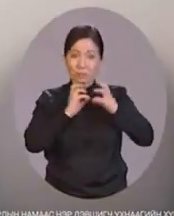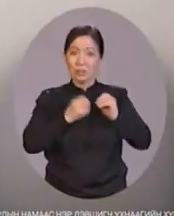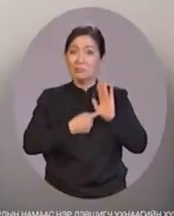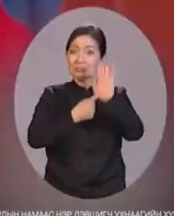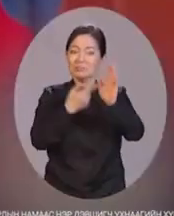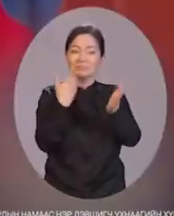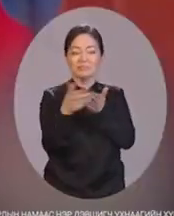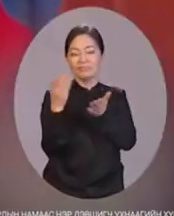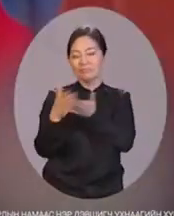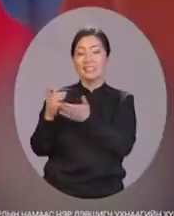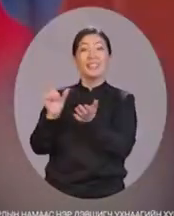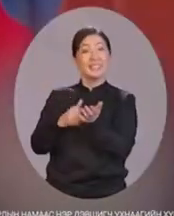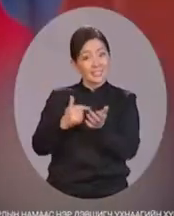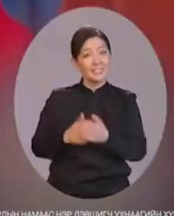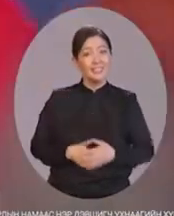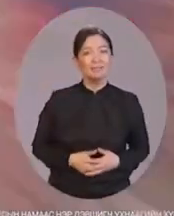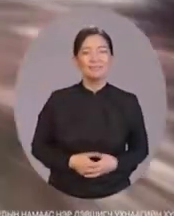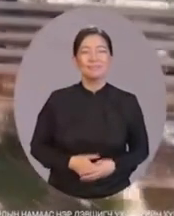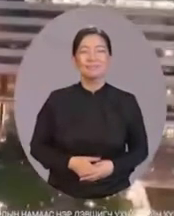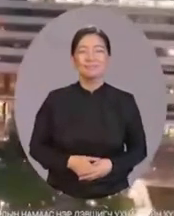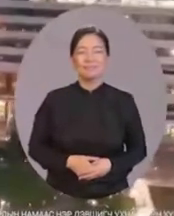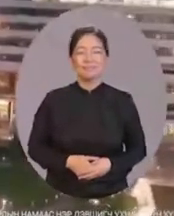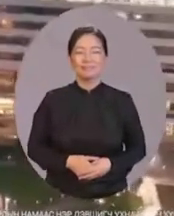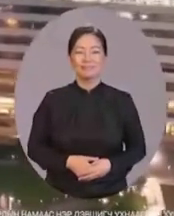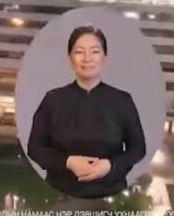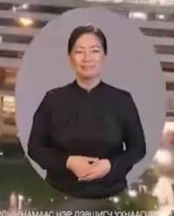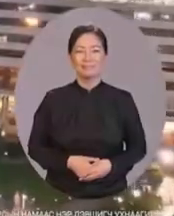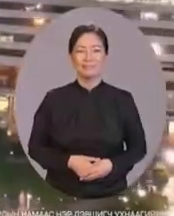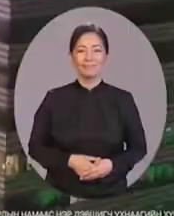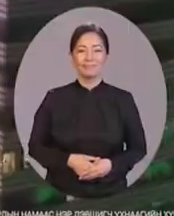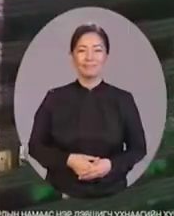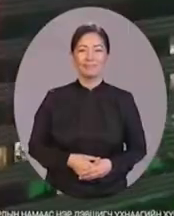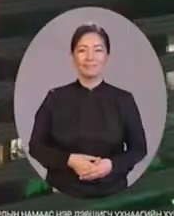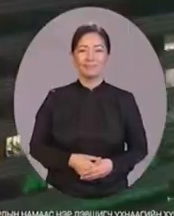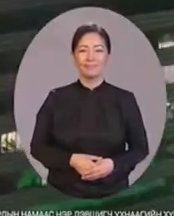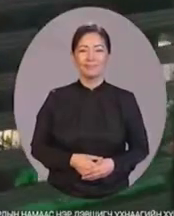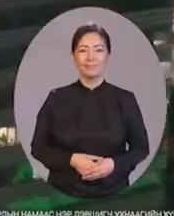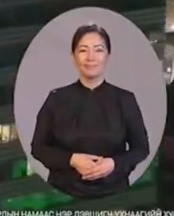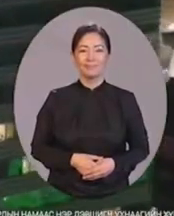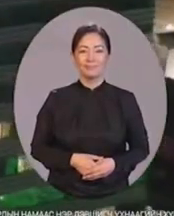үүнийг бүтээгдэхүүн болгож борлуулж зарах хэрэгтэй.